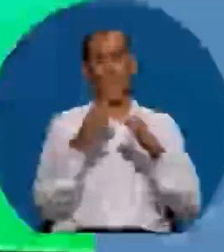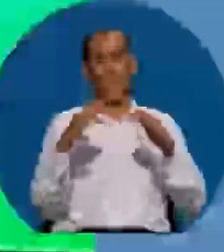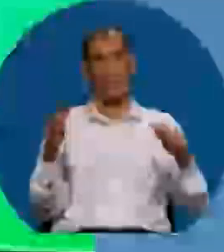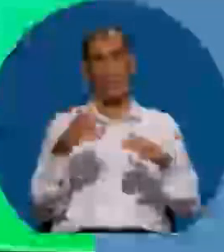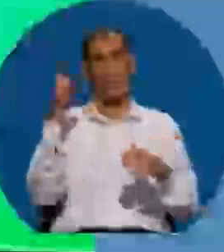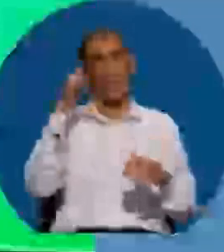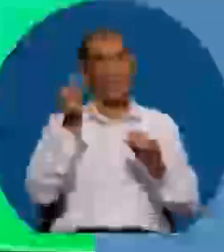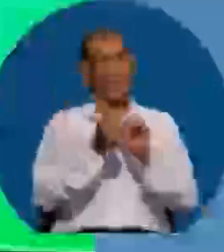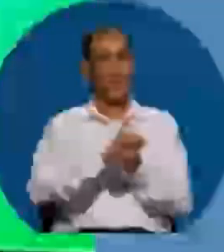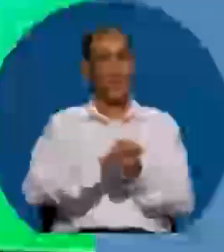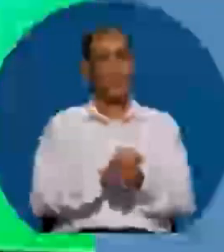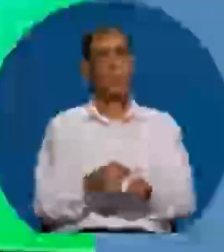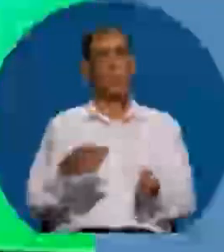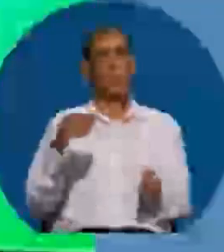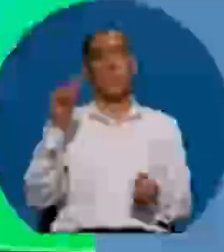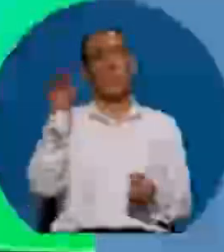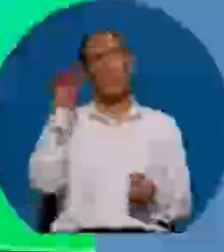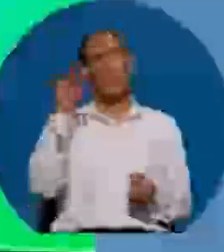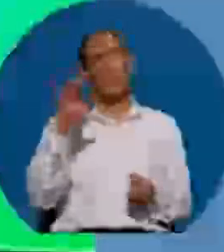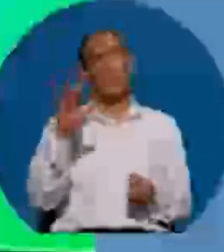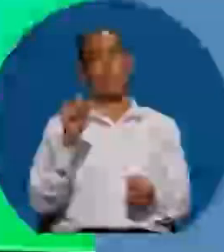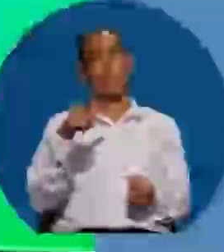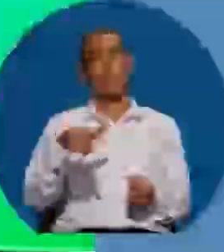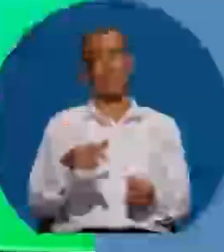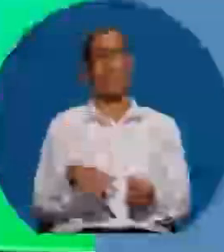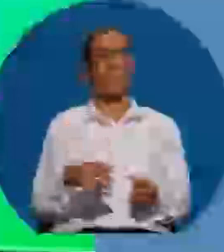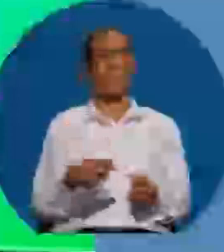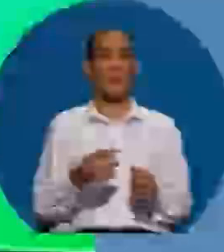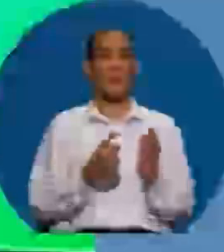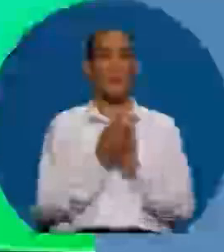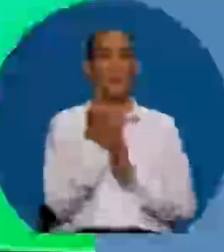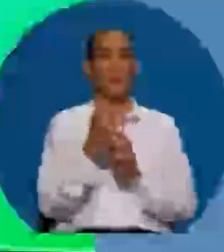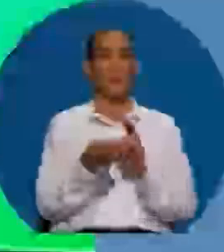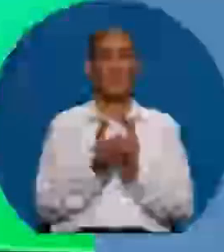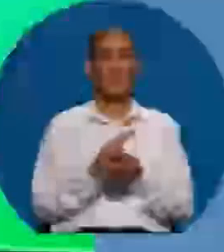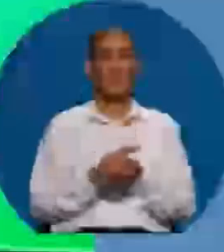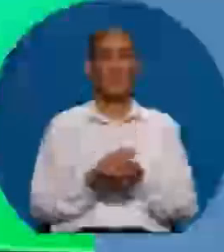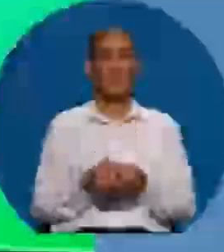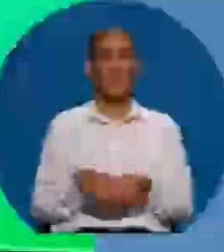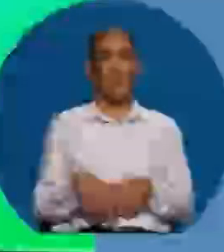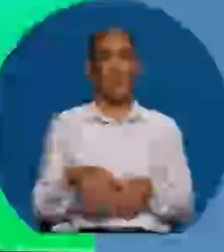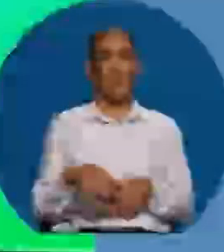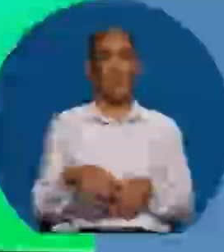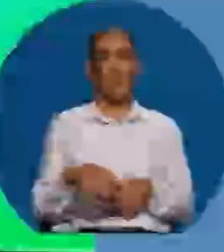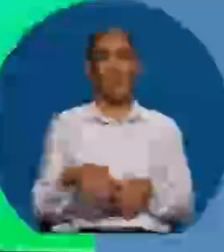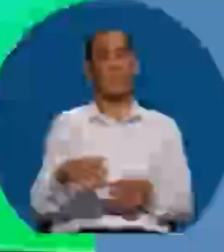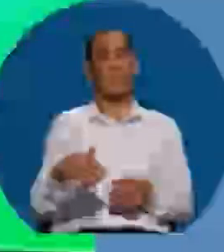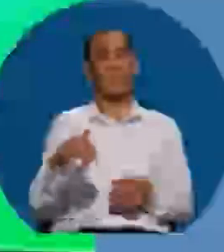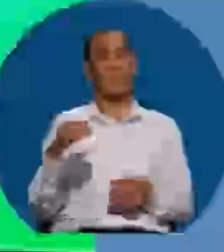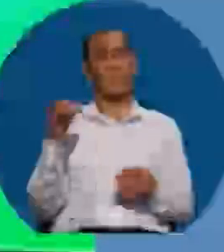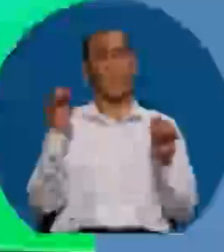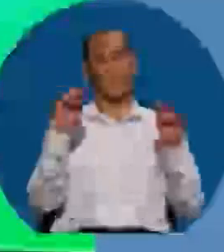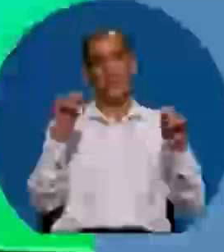ядлау. Білімнің саға бұлағы қосығын оқып, мазмұнын өзлестіріп алу. Ұстаз